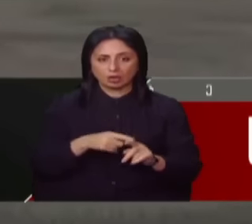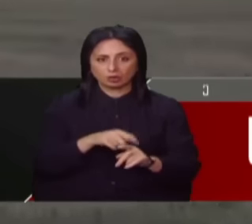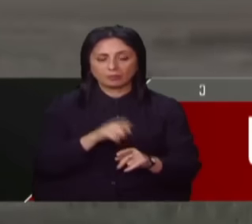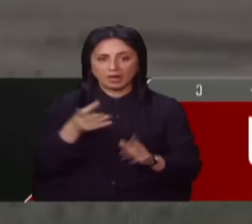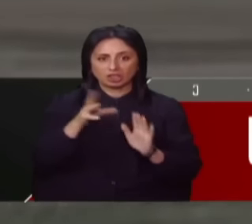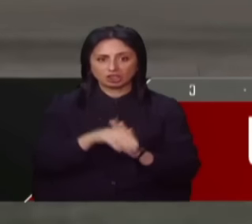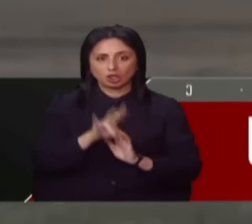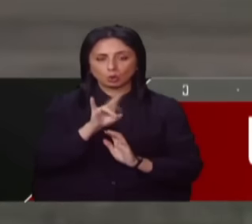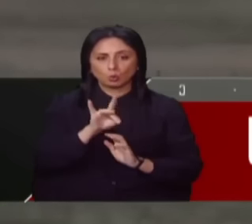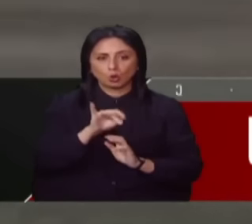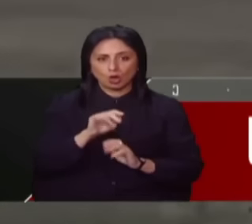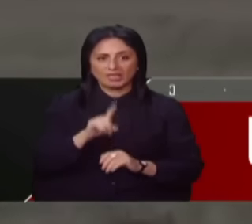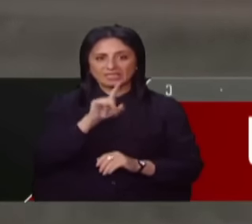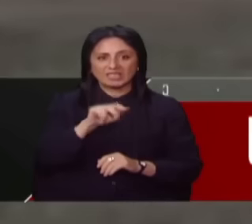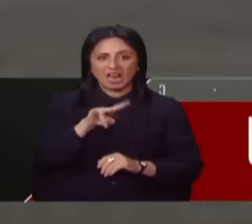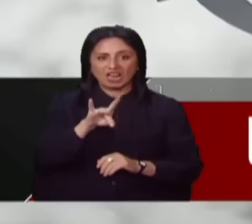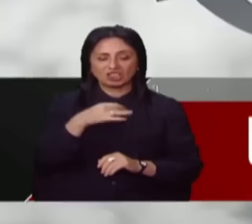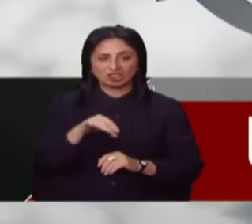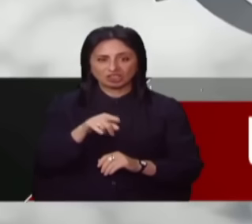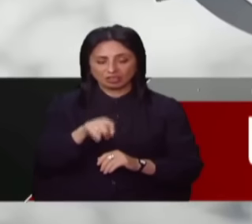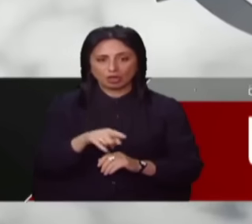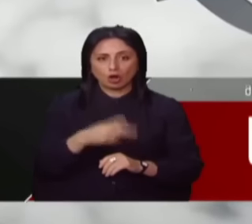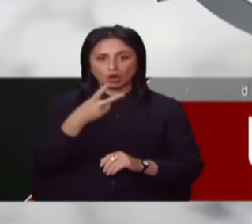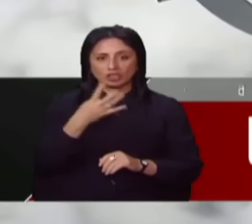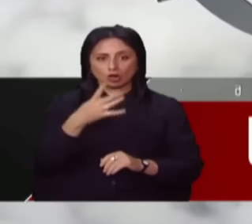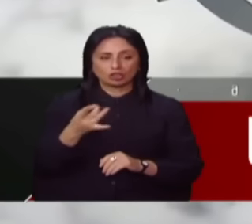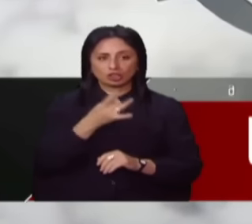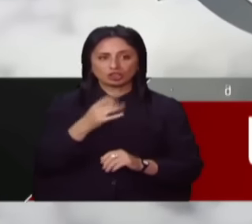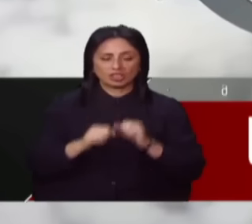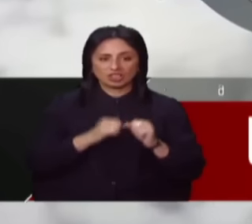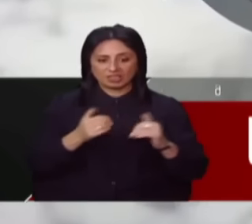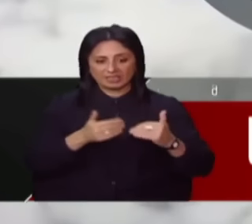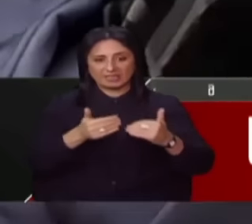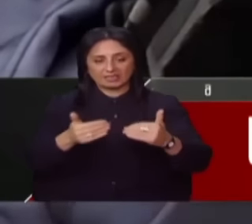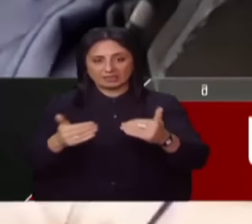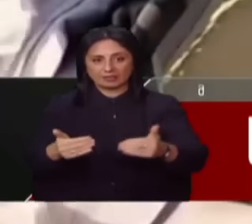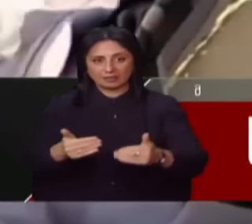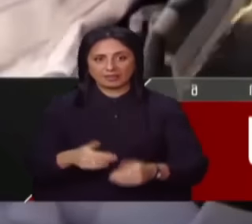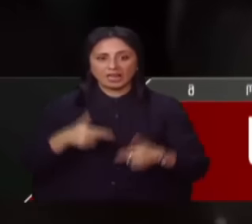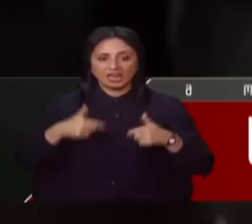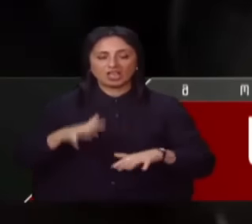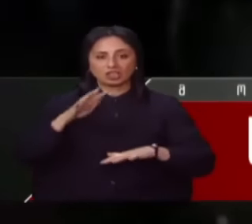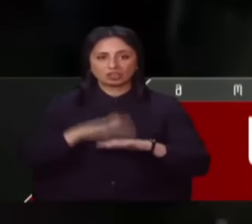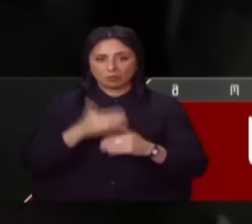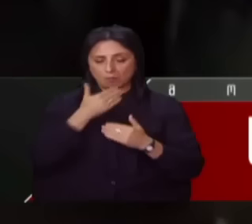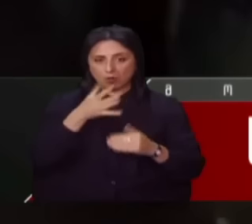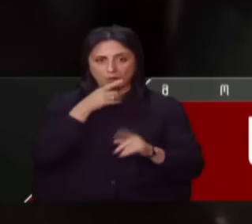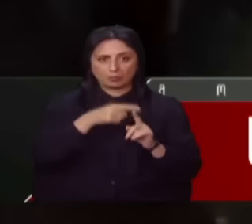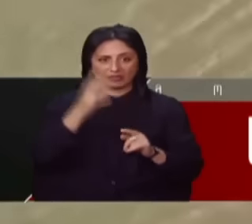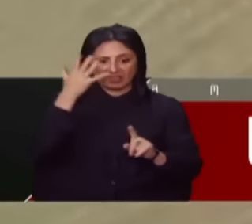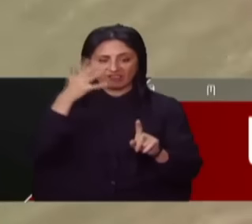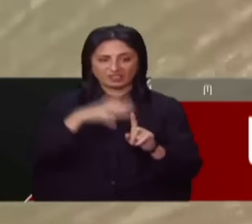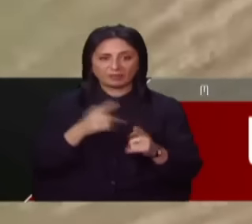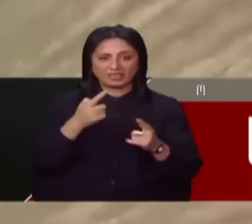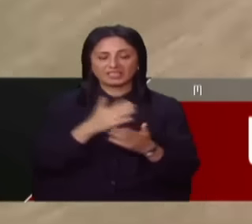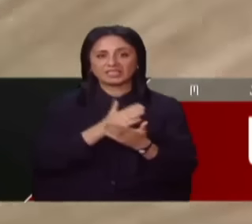mat choris New Yorkisa da Zalizhnis sasakhlebebisken 24 jer sheetsada tsintatsevas Genshtabis tkmit bolo periodchi tavdasmebis